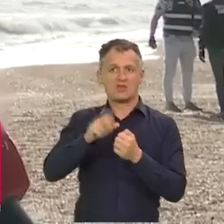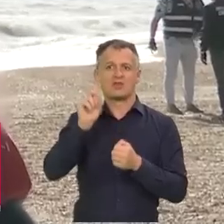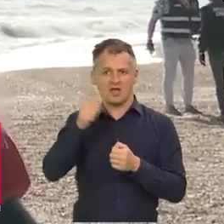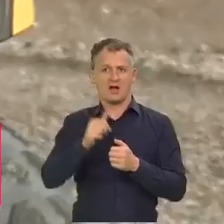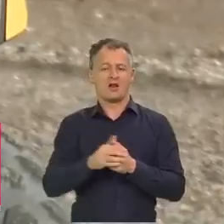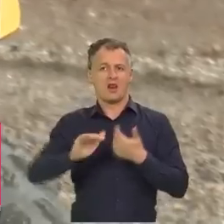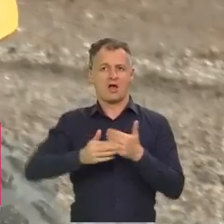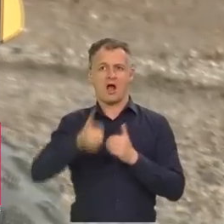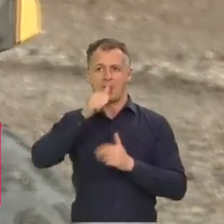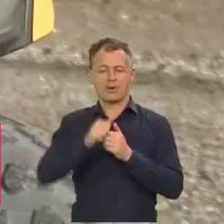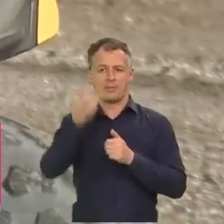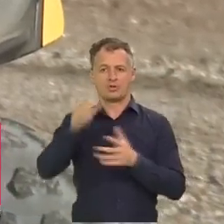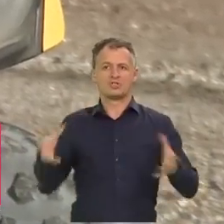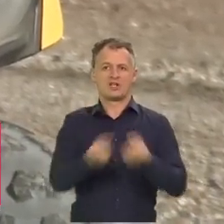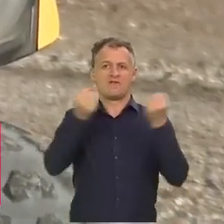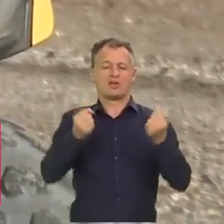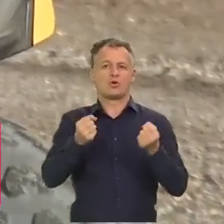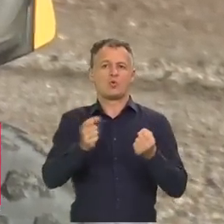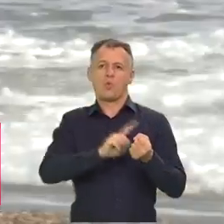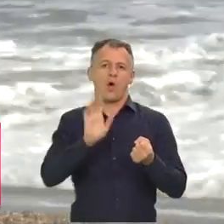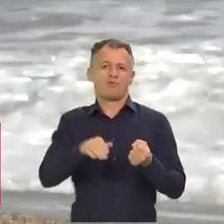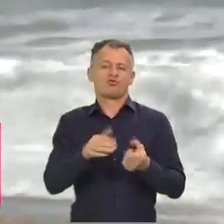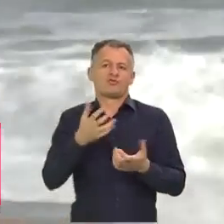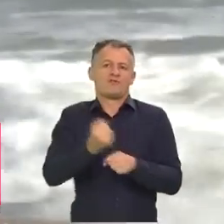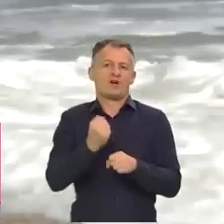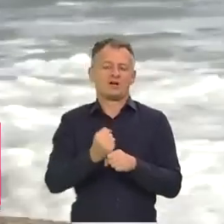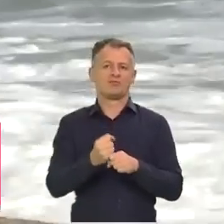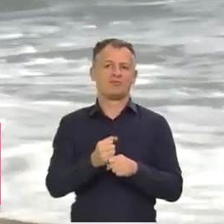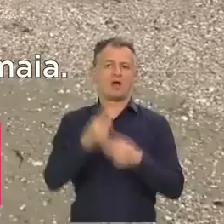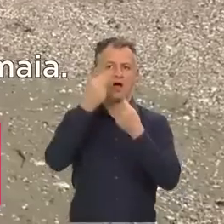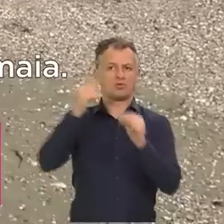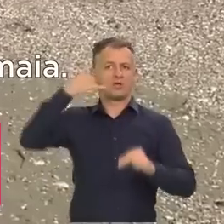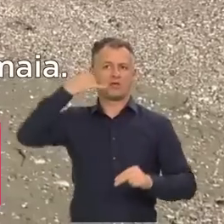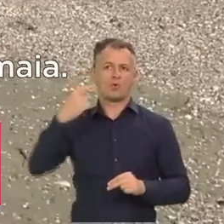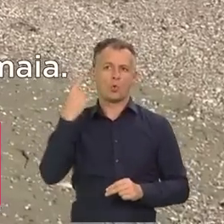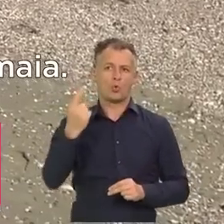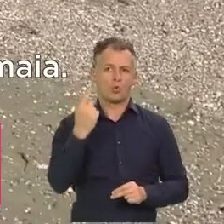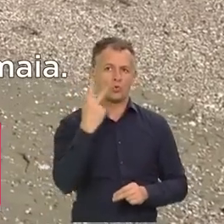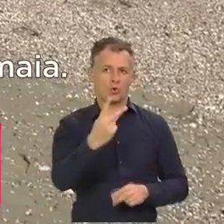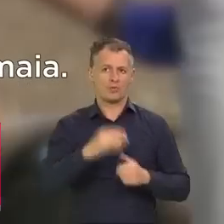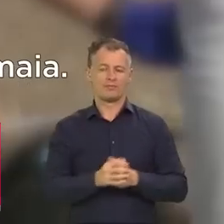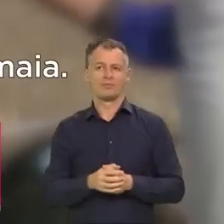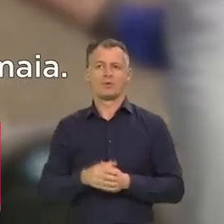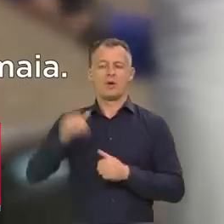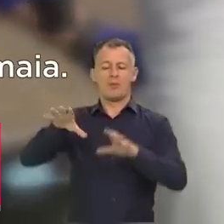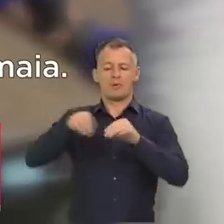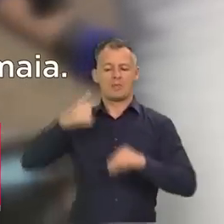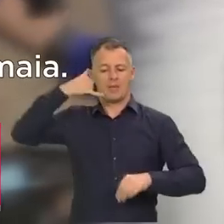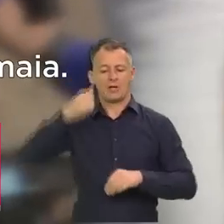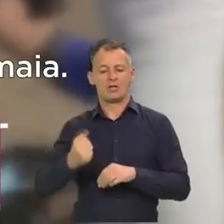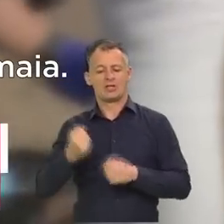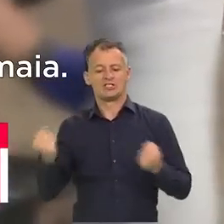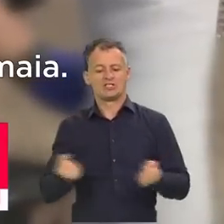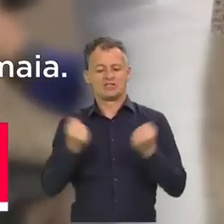da. Salvatorii nu au avut însă ce face. Au sunat imediat la 112. S-a primit un apel prin serviciu 112 pentru